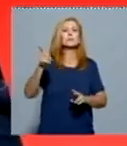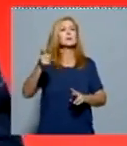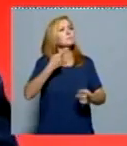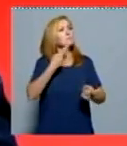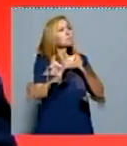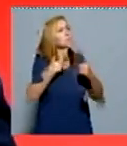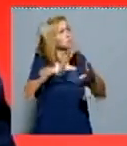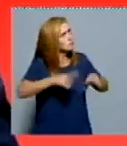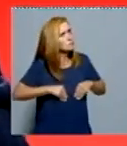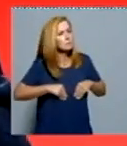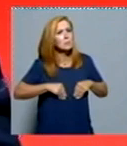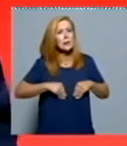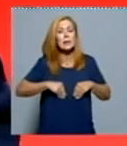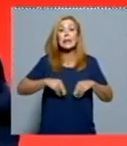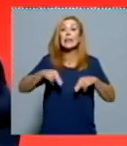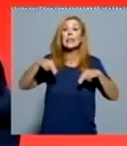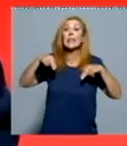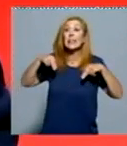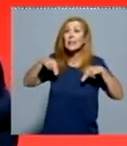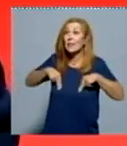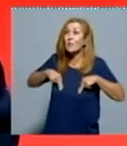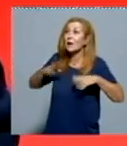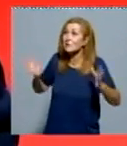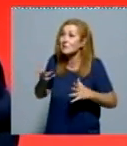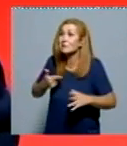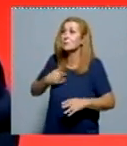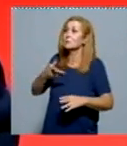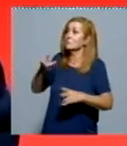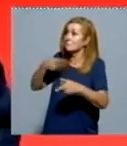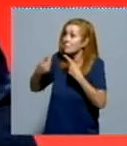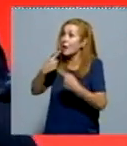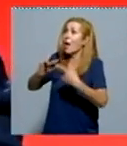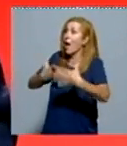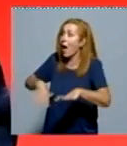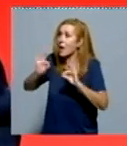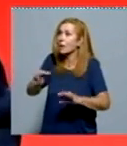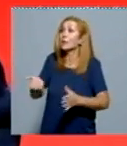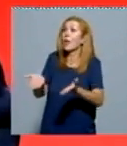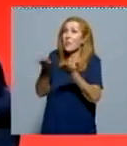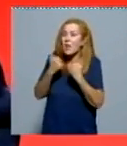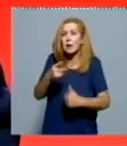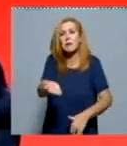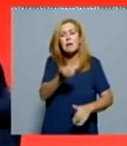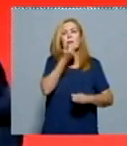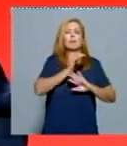η κυβέρνηση έπραξε λάθος που δεν αξιοποίησε αυτή τη συγκυρία. Χωρίς να έχω αυταπάτες το λέω.